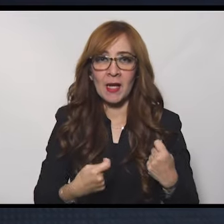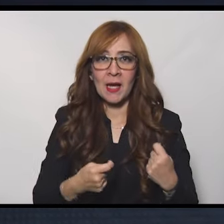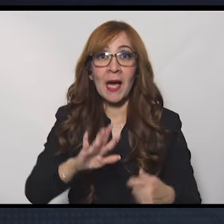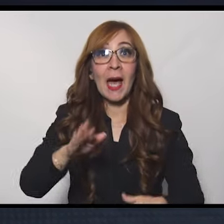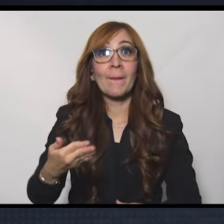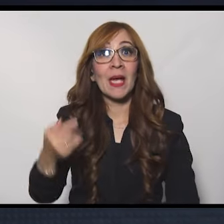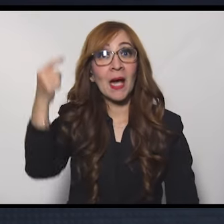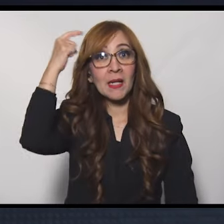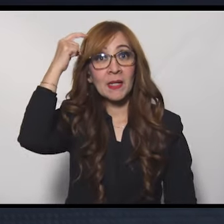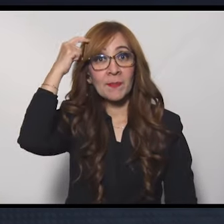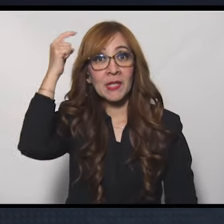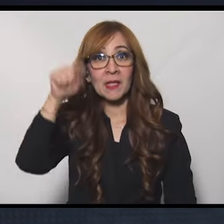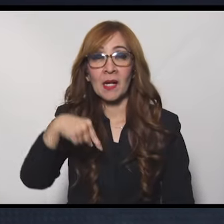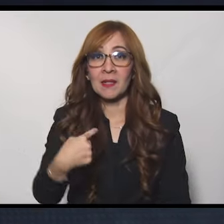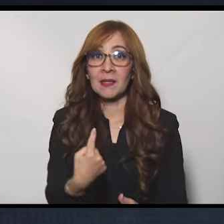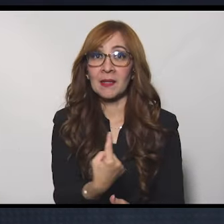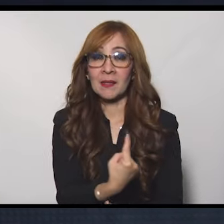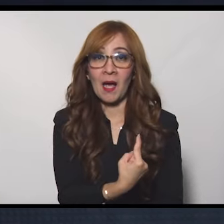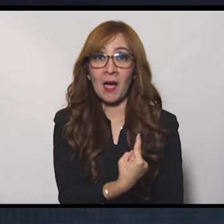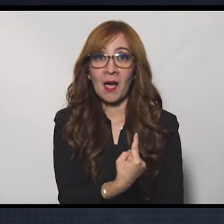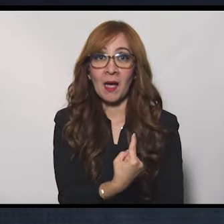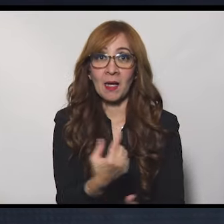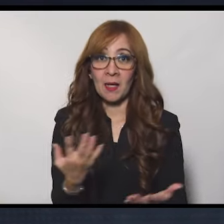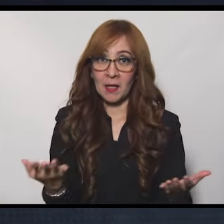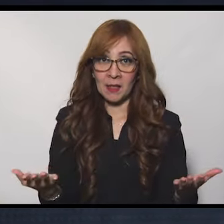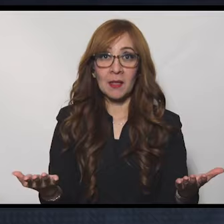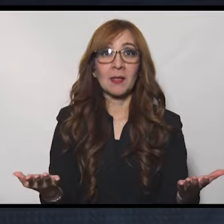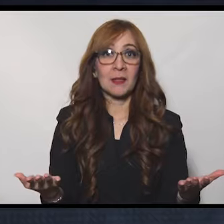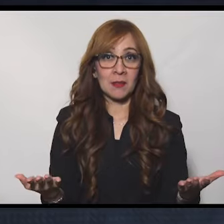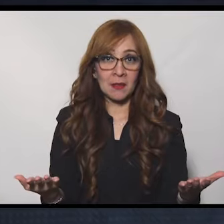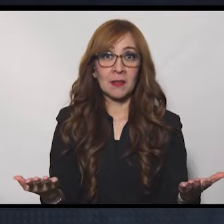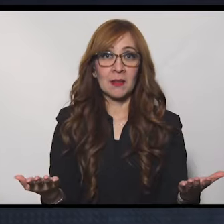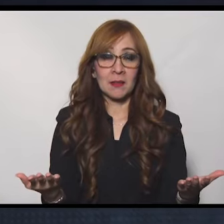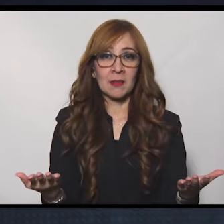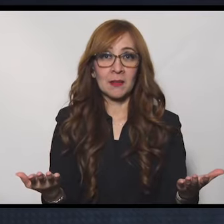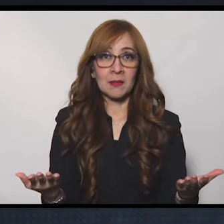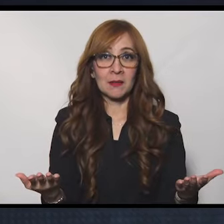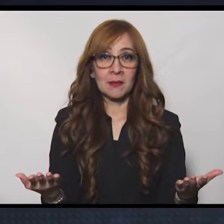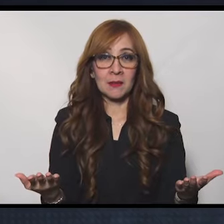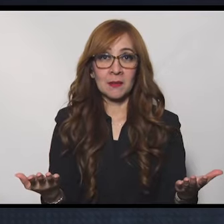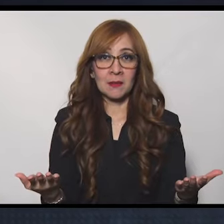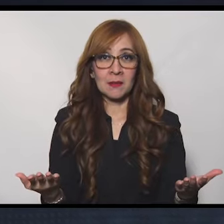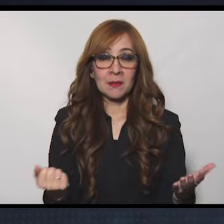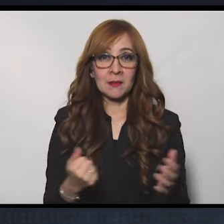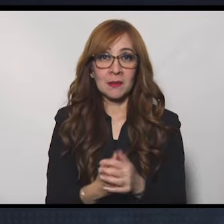our mind when we heard about brokenness? Failure?